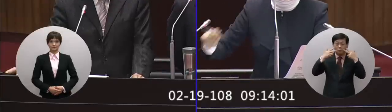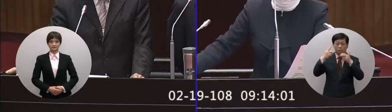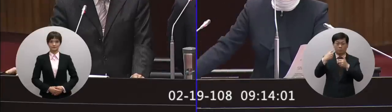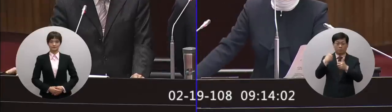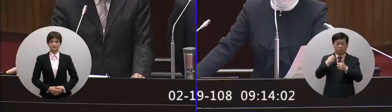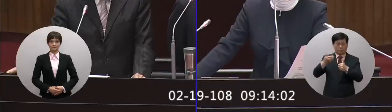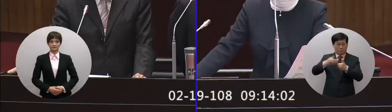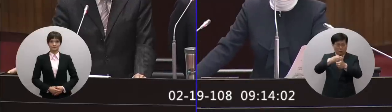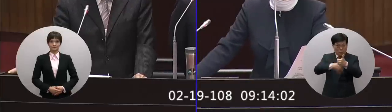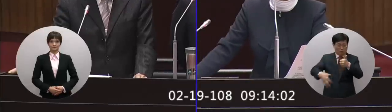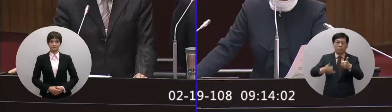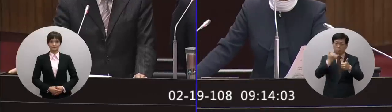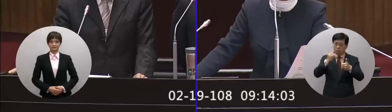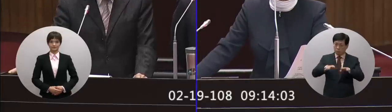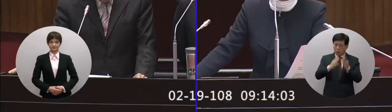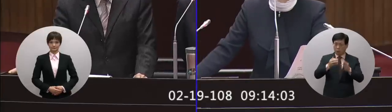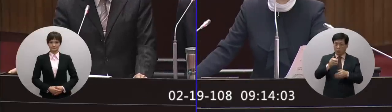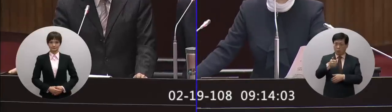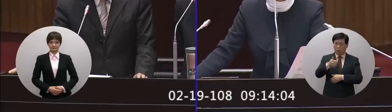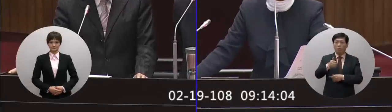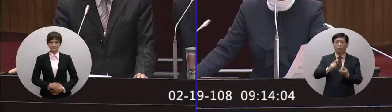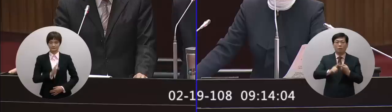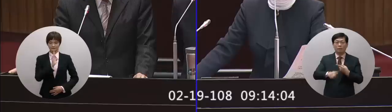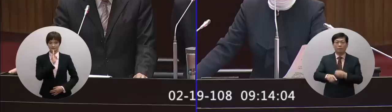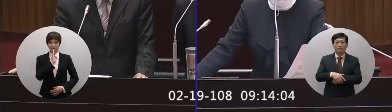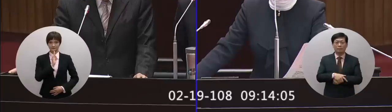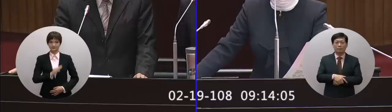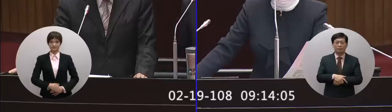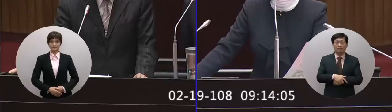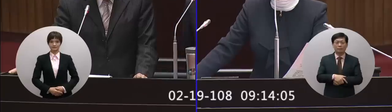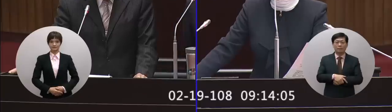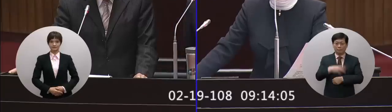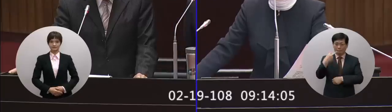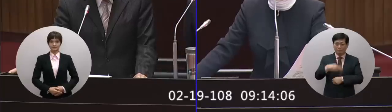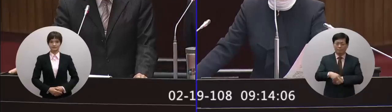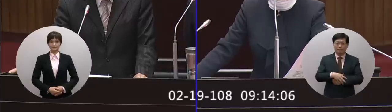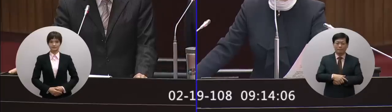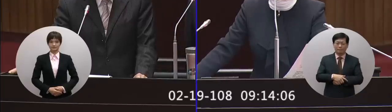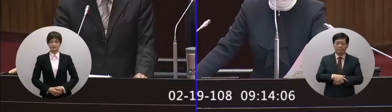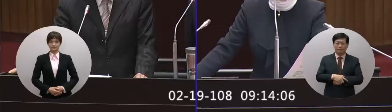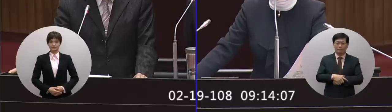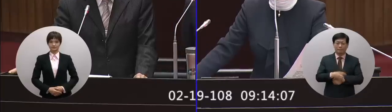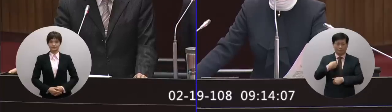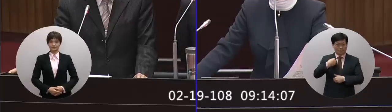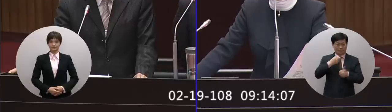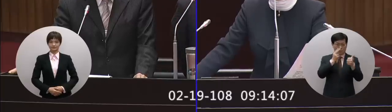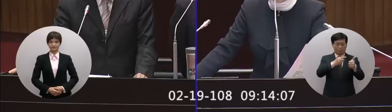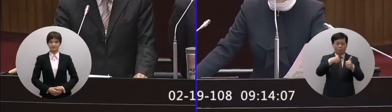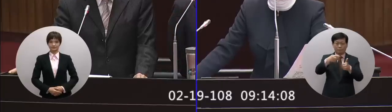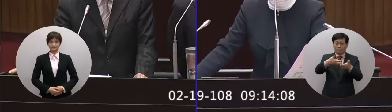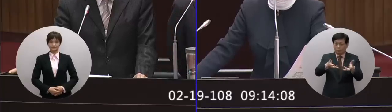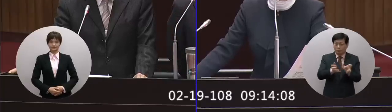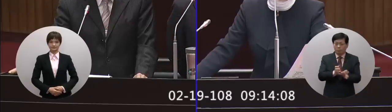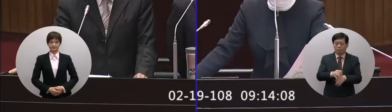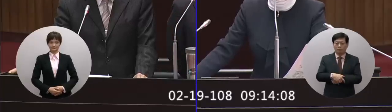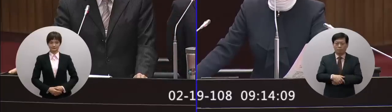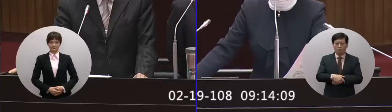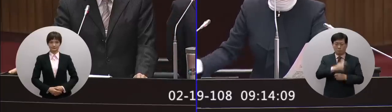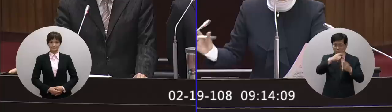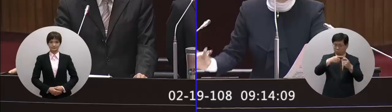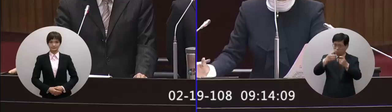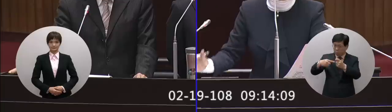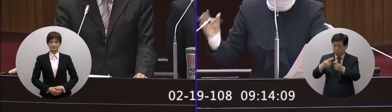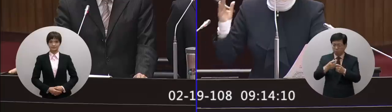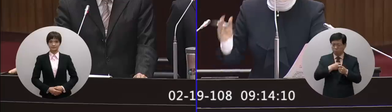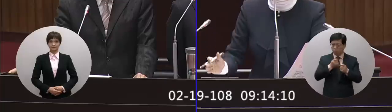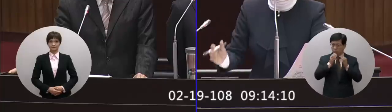道的曙光，部长对吗？ 是。 好，也在同年，本席要求教育部应该每一年